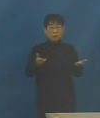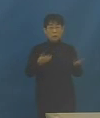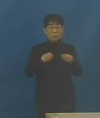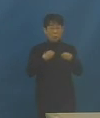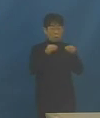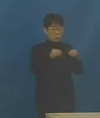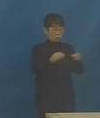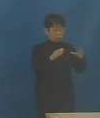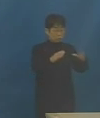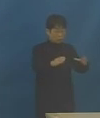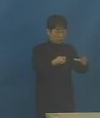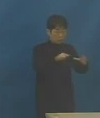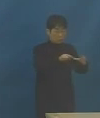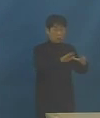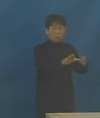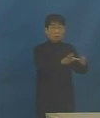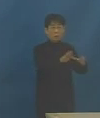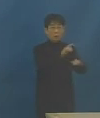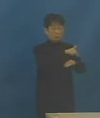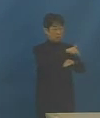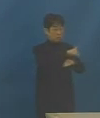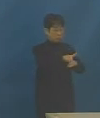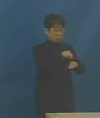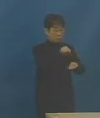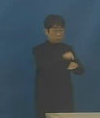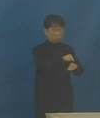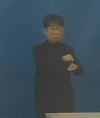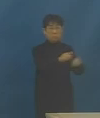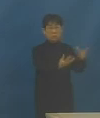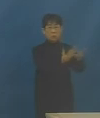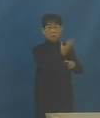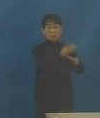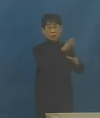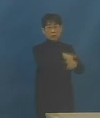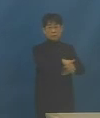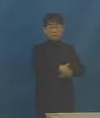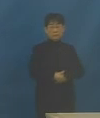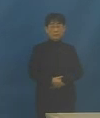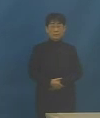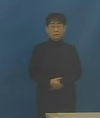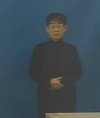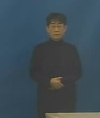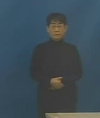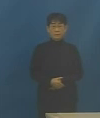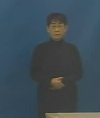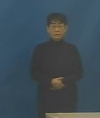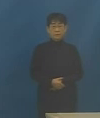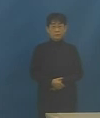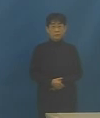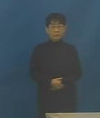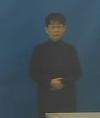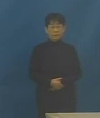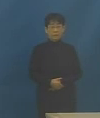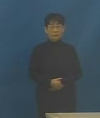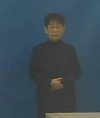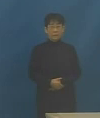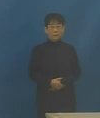確認されるという状況が強くなってきておりますがそういうふうにやはり